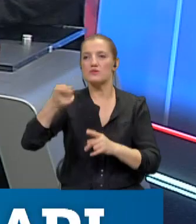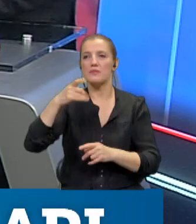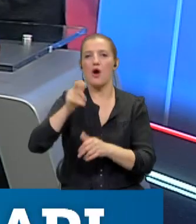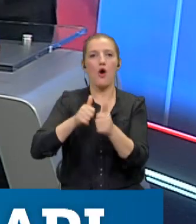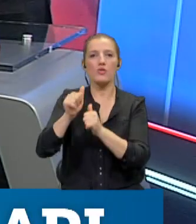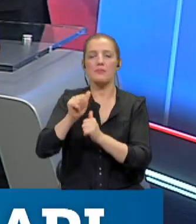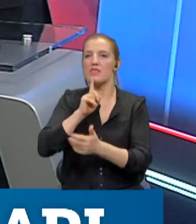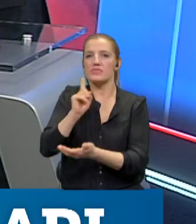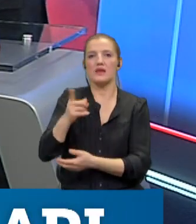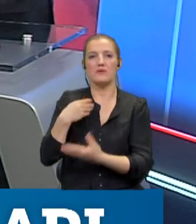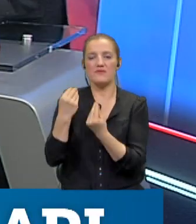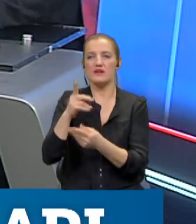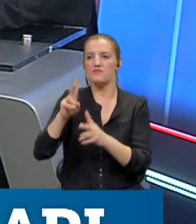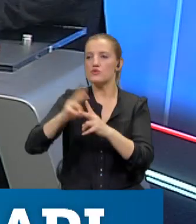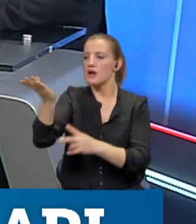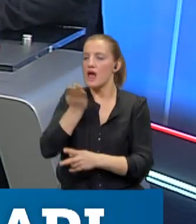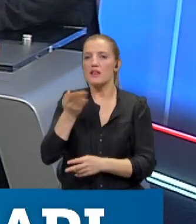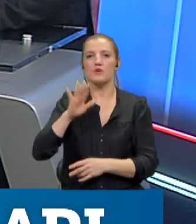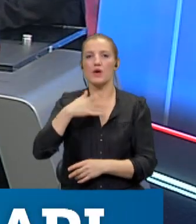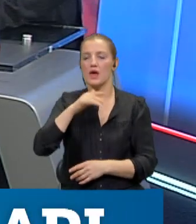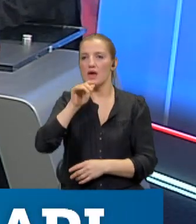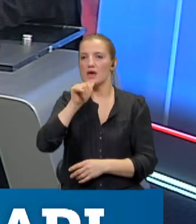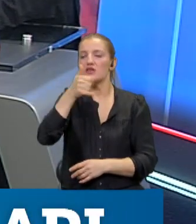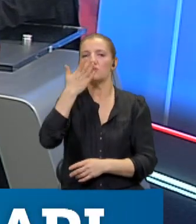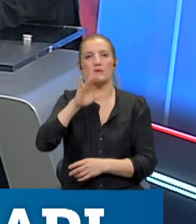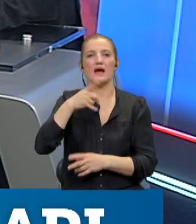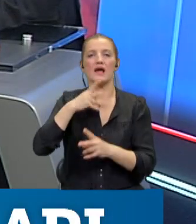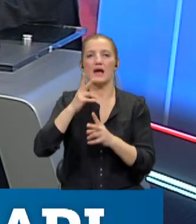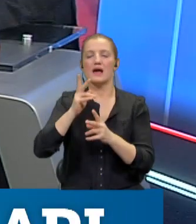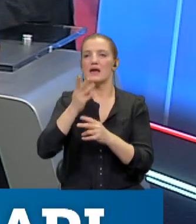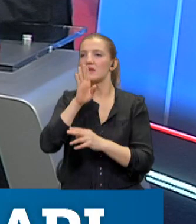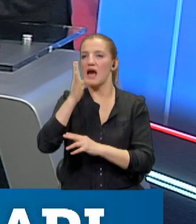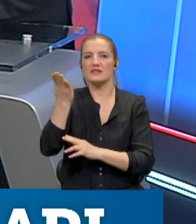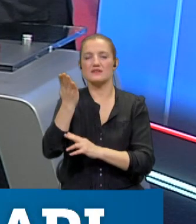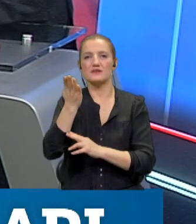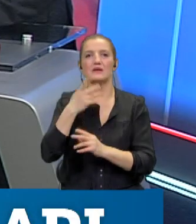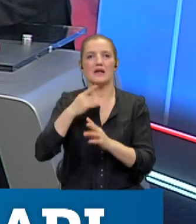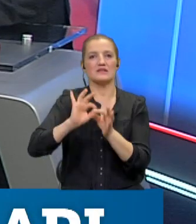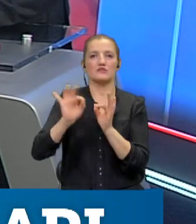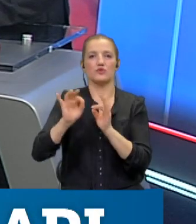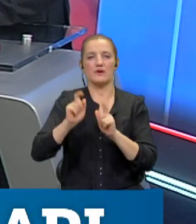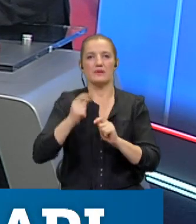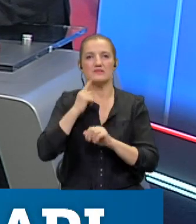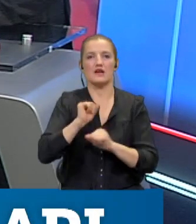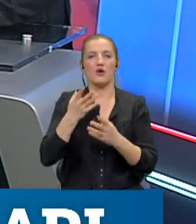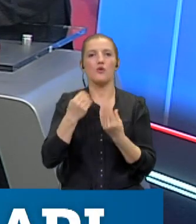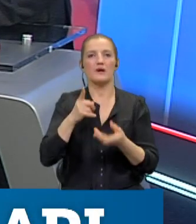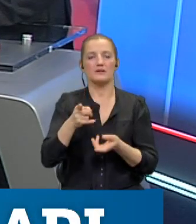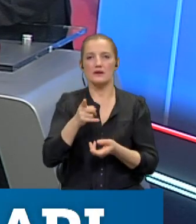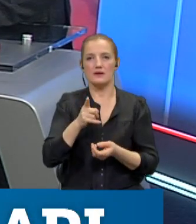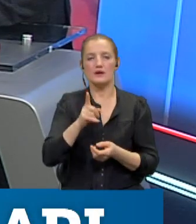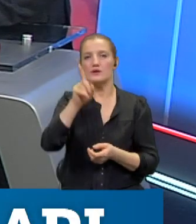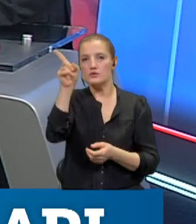öldü otomatik ödeme yaptığımız için fatura gelmiş olması kağıttan tasarruf edelim Yani çevreye bir katkımız olsun diye ya kağıttan tasarruf